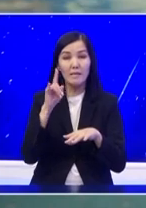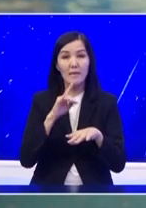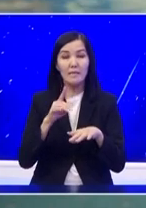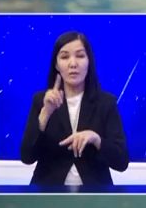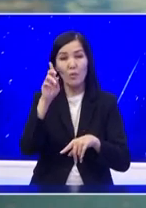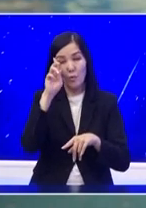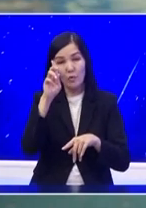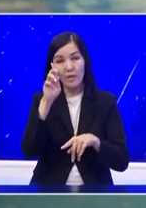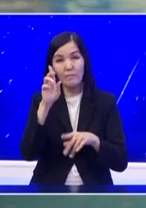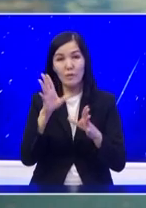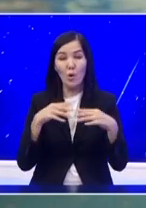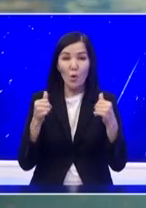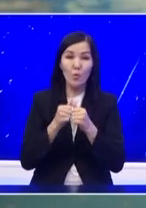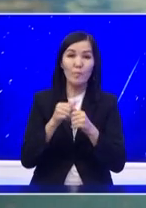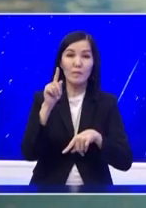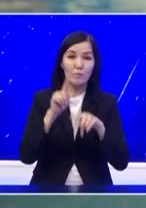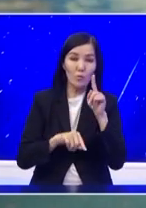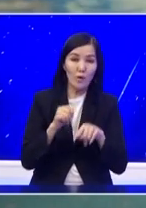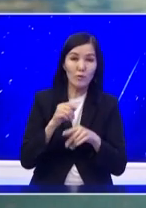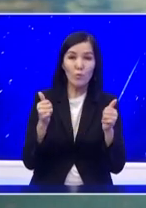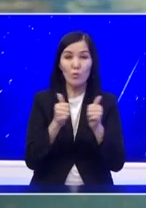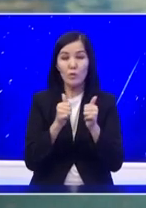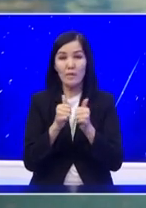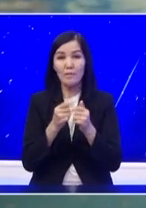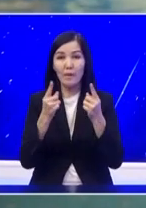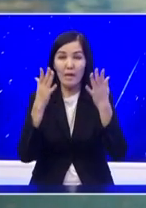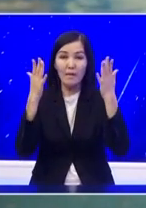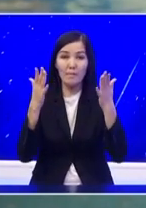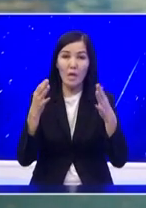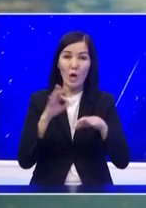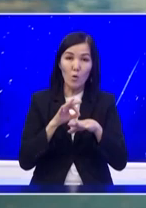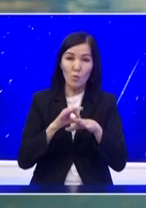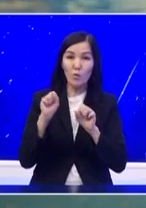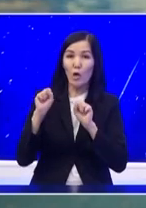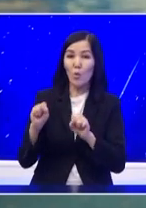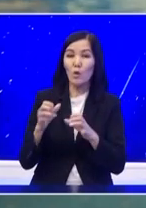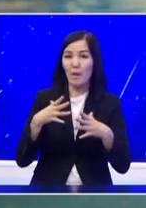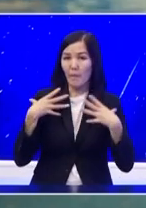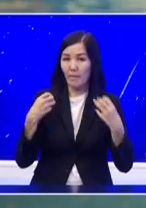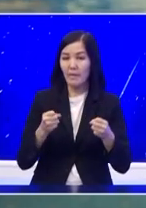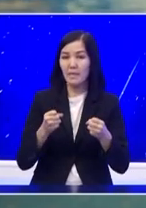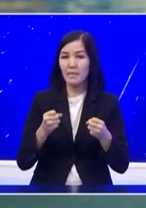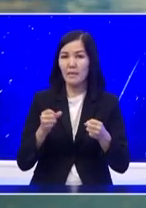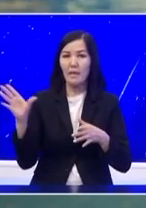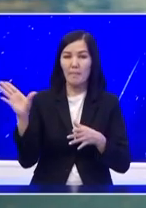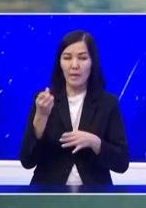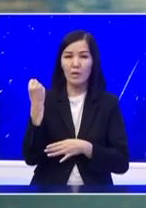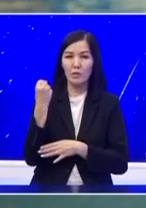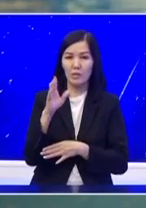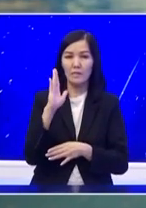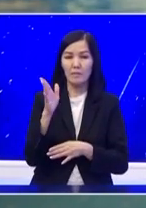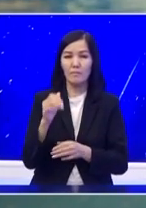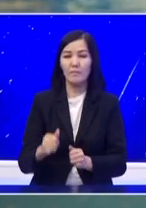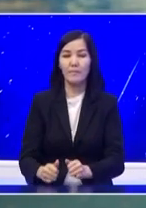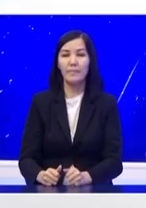отанымызды, балашаға ағайнымызды, көршілерімізді Алла аман сақтап, аман есен өтуді Алла баршамызға нәсіп